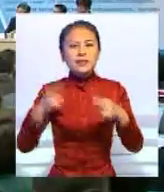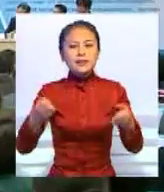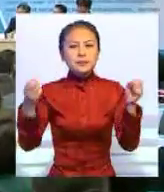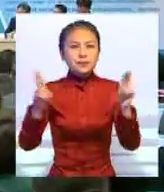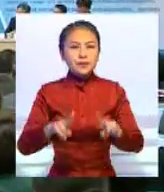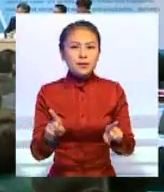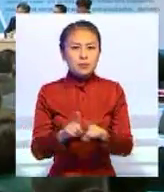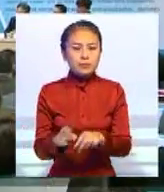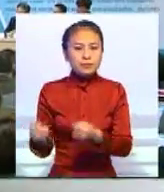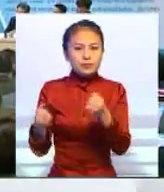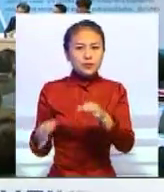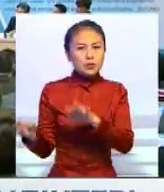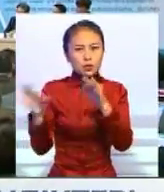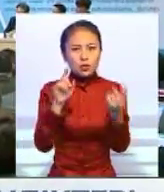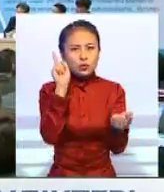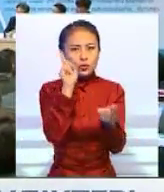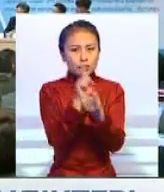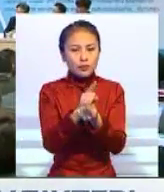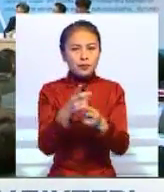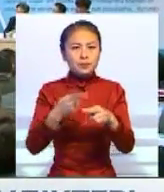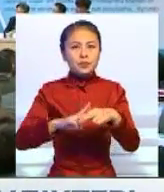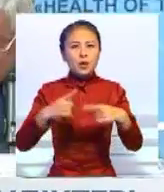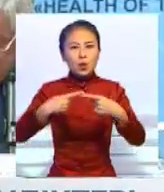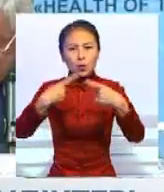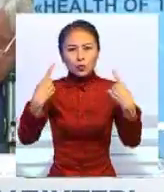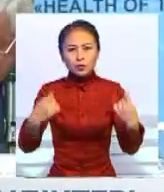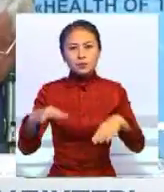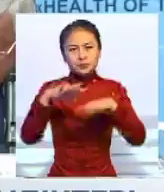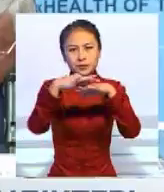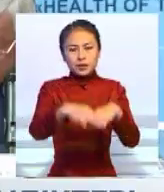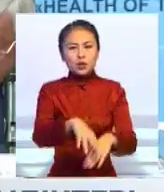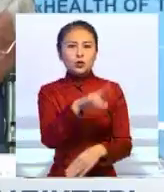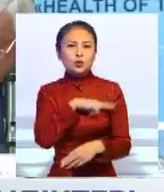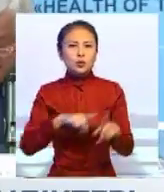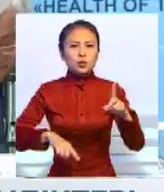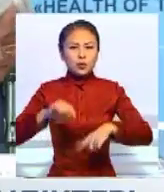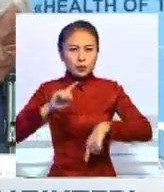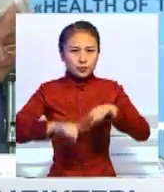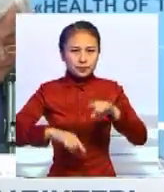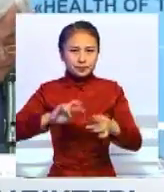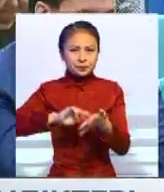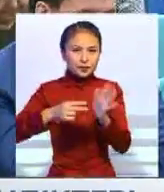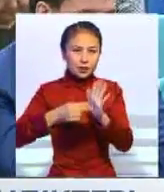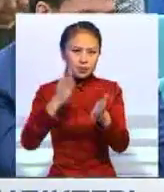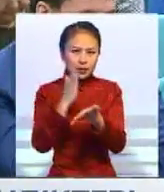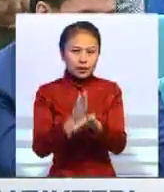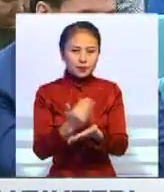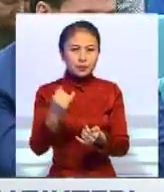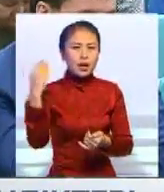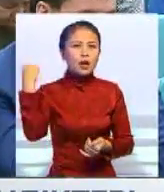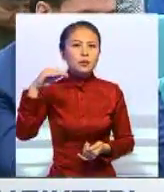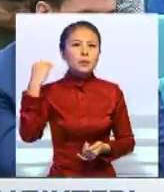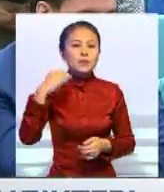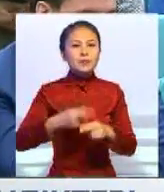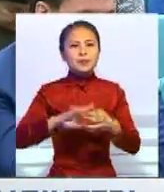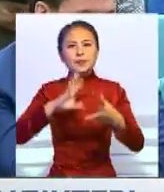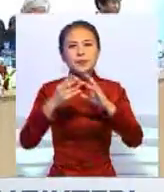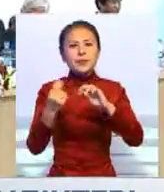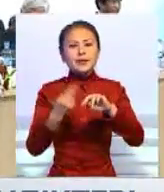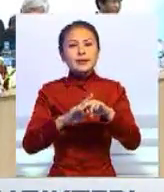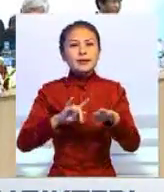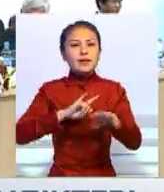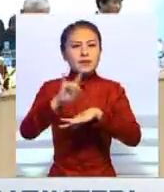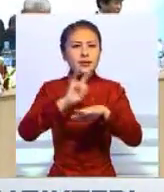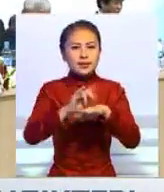вокзалдарынан арнайы көлікпен күтіп алып, туыстарын қонақ үйлерге орналастыру қызметін іске қосу жоспарда бар. Одан бөлек Ақтөбеде санитарлық